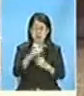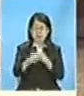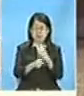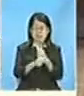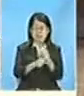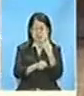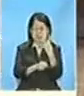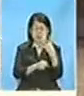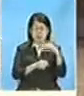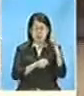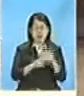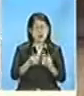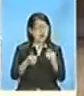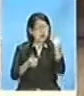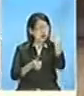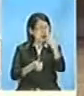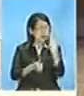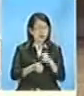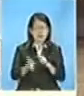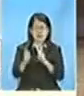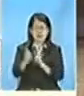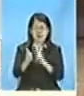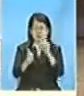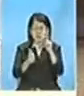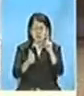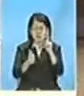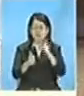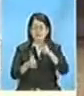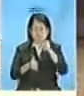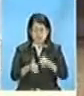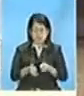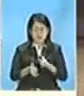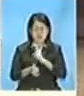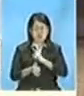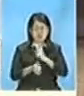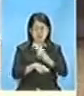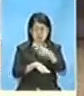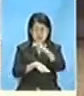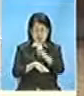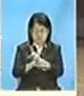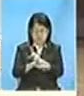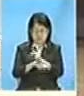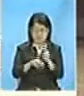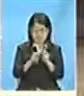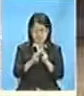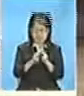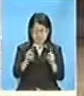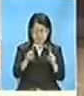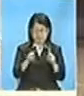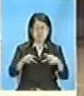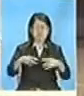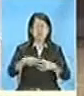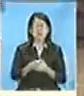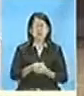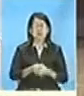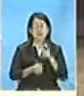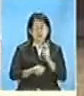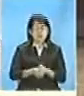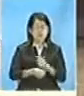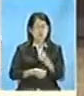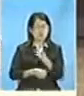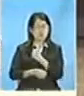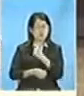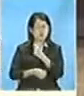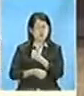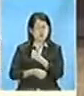านวุฒิสภาคนที่1จะต้องทำหน้าที่เป็นประธานวิปด้วยจะต้องมีความอดทนมีความ